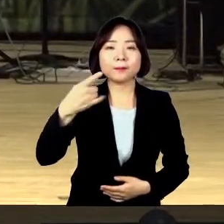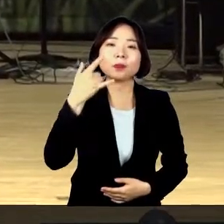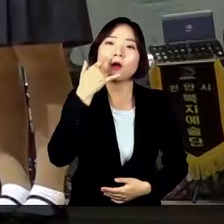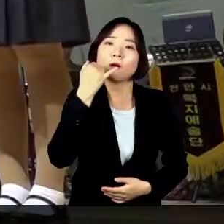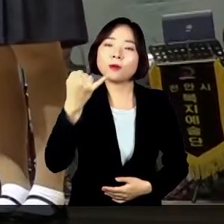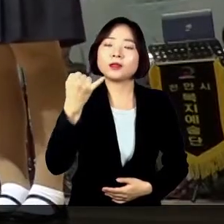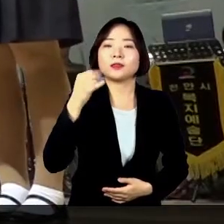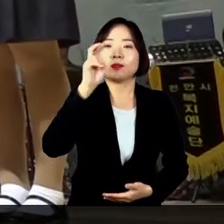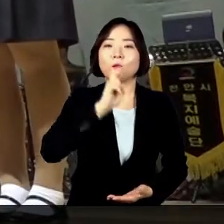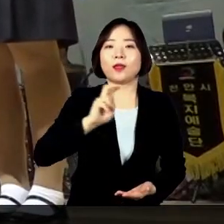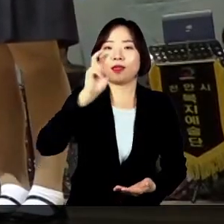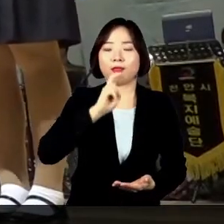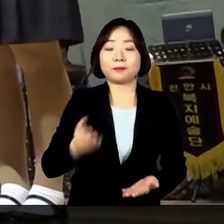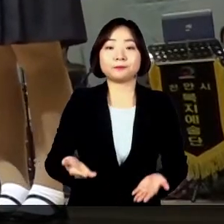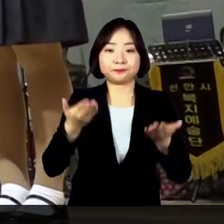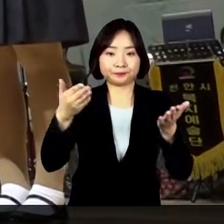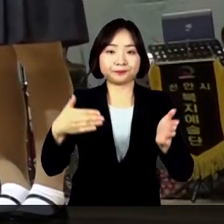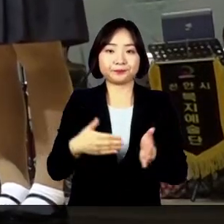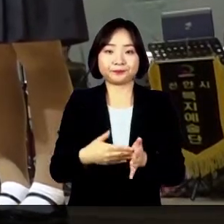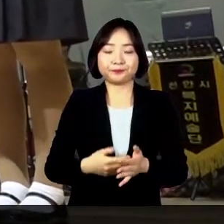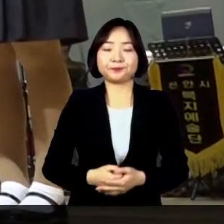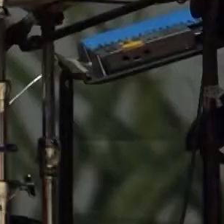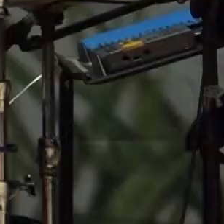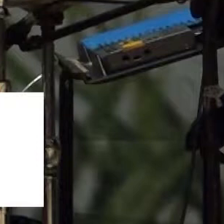마음 노래제창 등의 순으로 진행됐습니다.